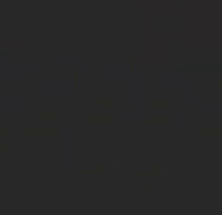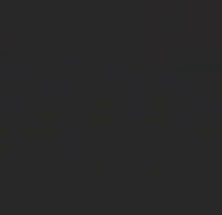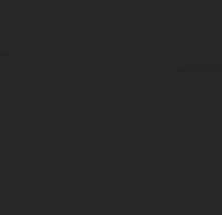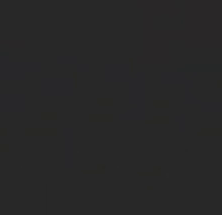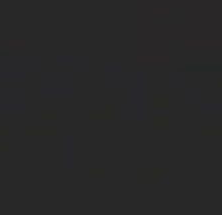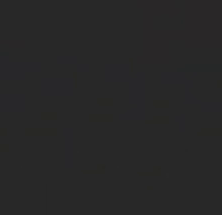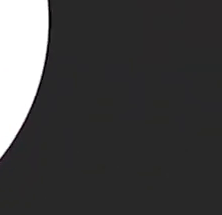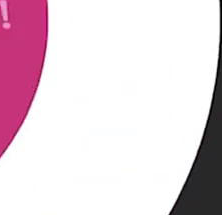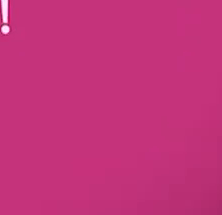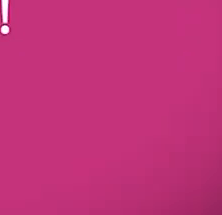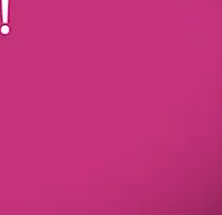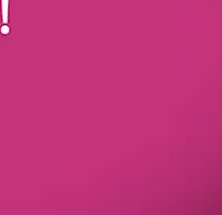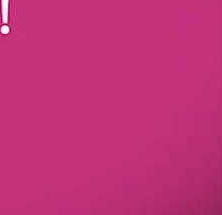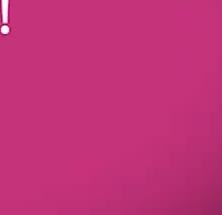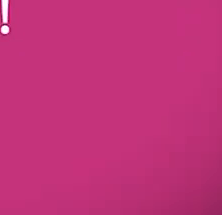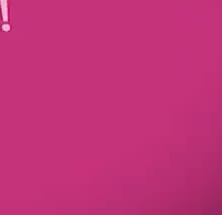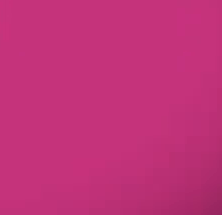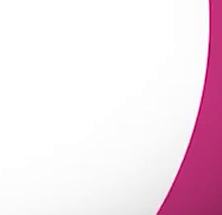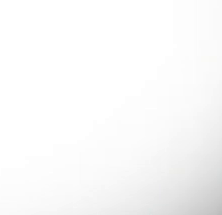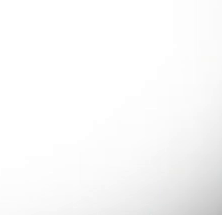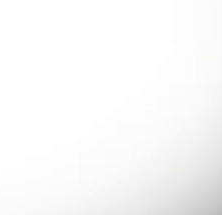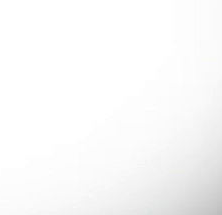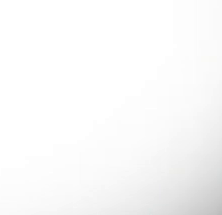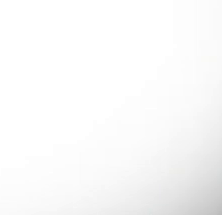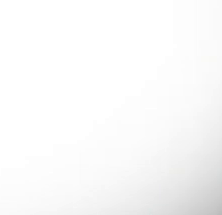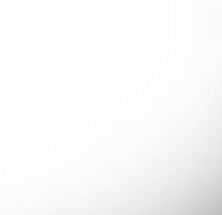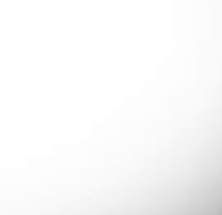Re, viss ēters ir te!